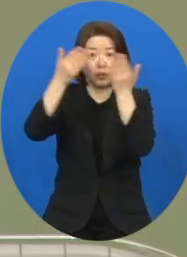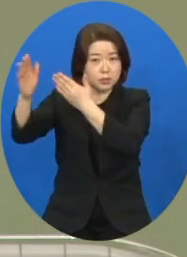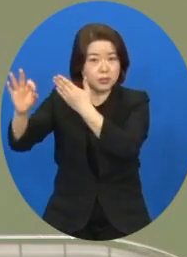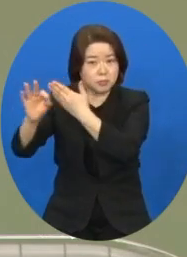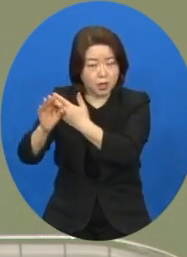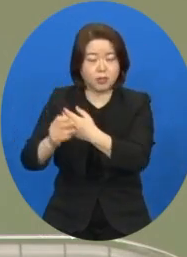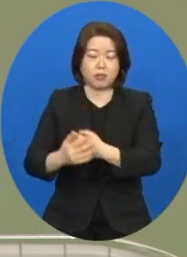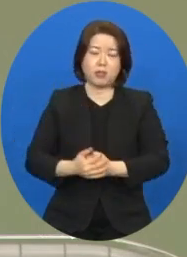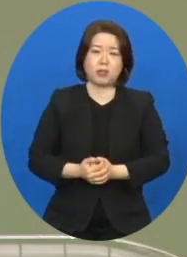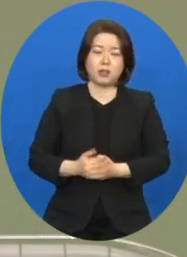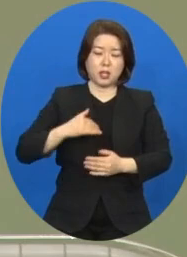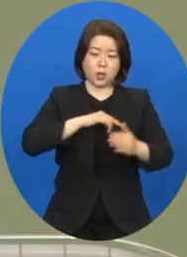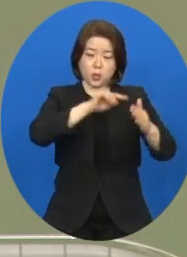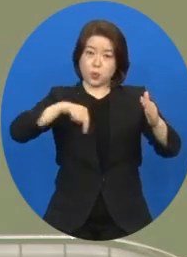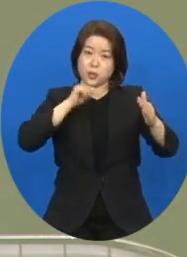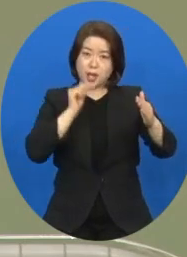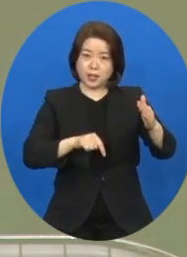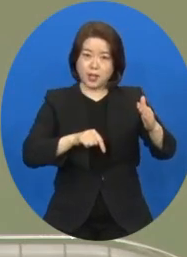안에